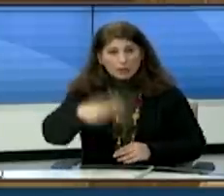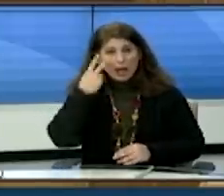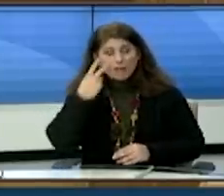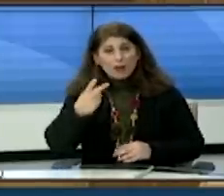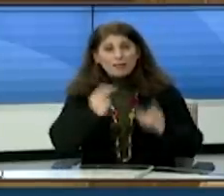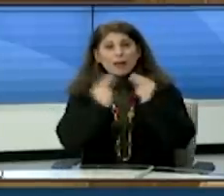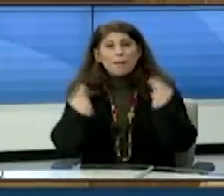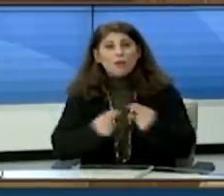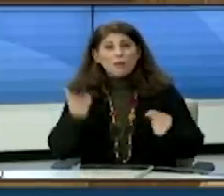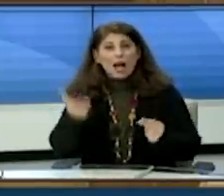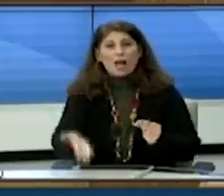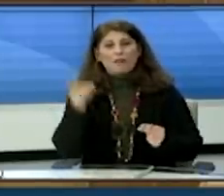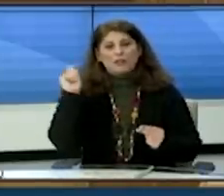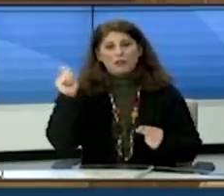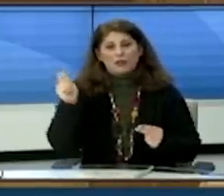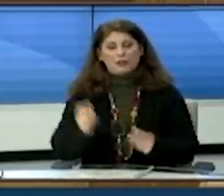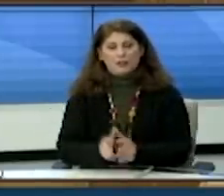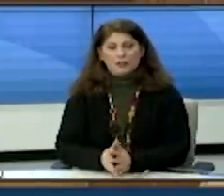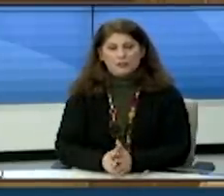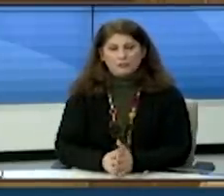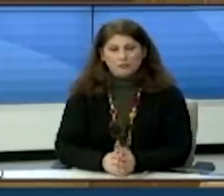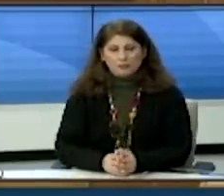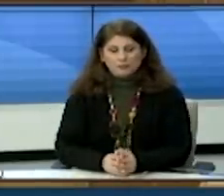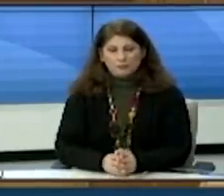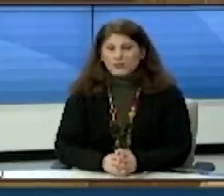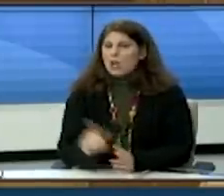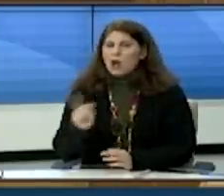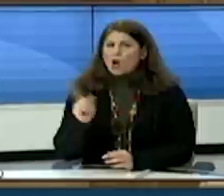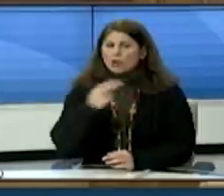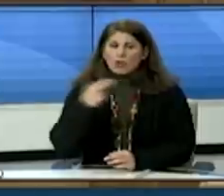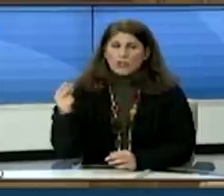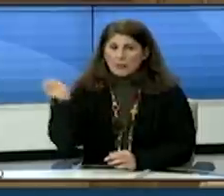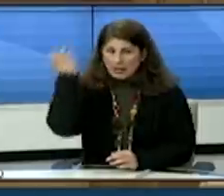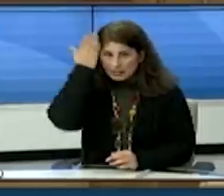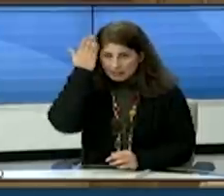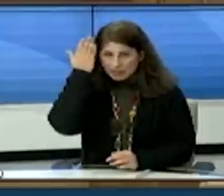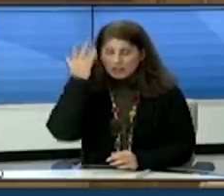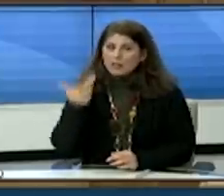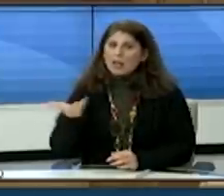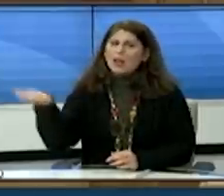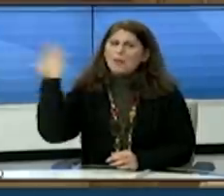τις συνέπειες αυτής της πολιτικής, όχι μόνο στο ζήτημα της ακρίβειας, αλλά και στα παλαιωμένα,